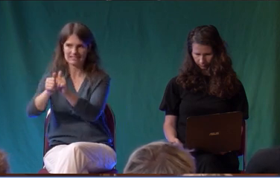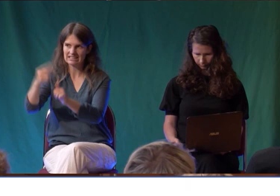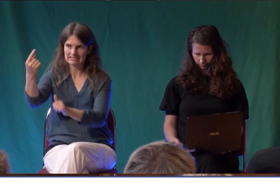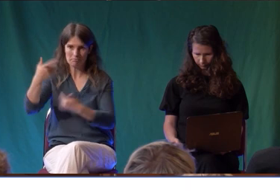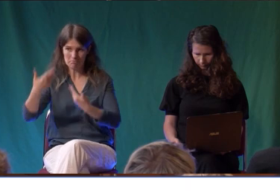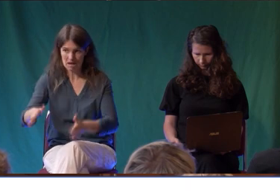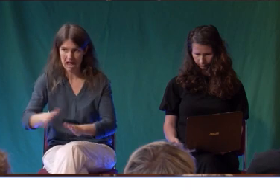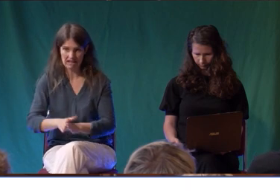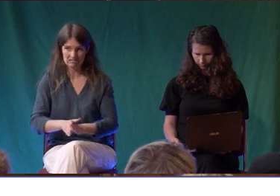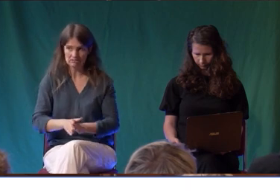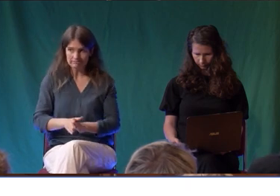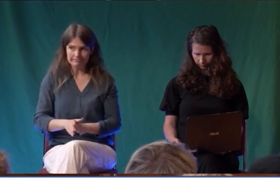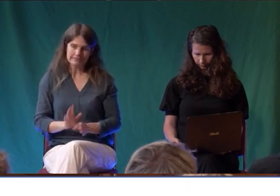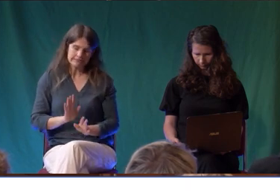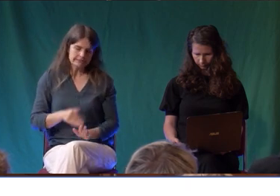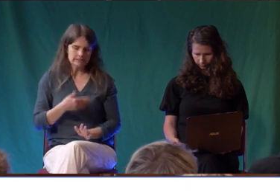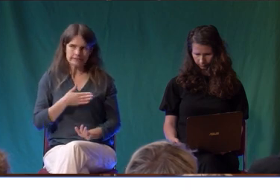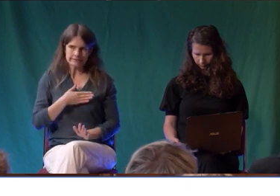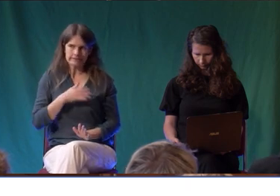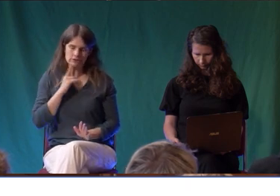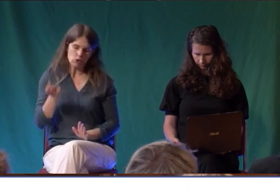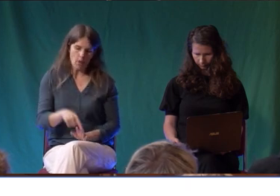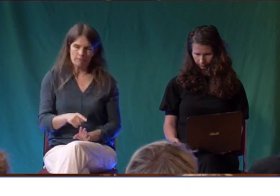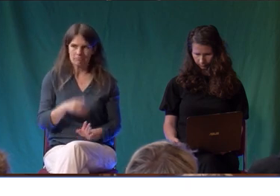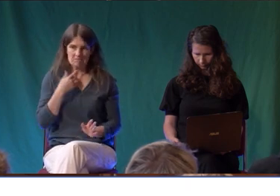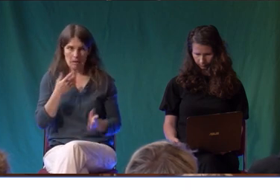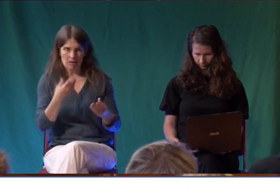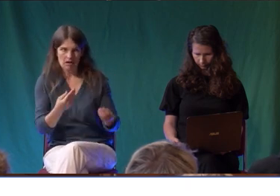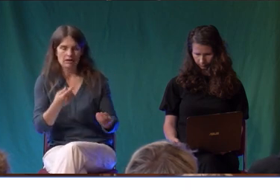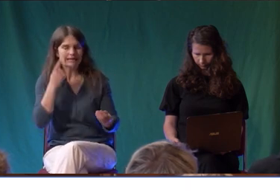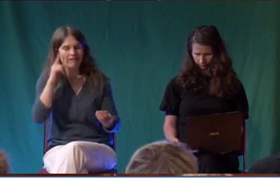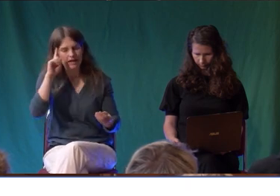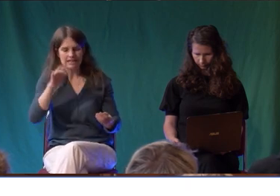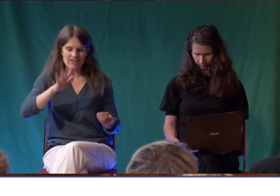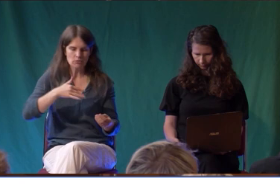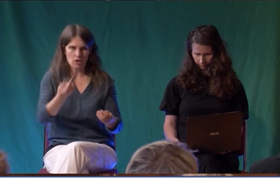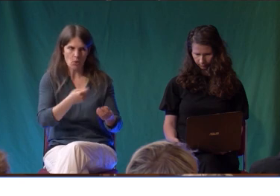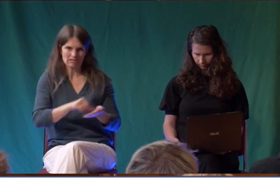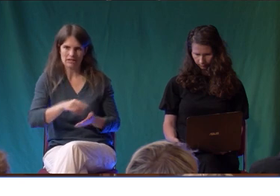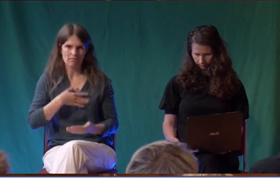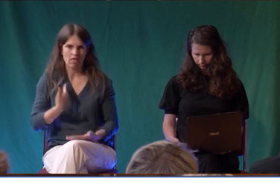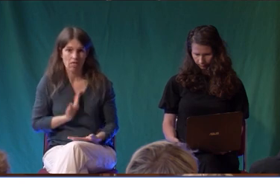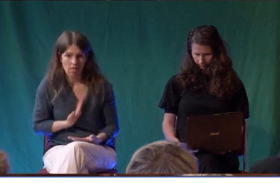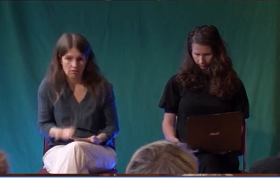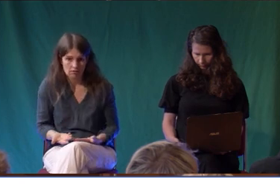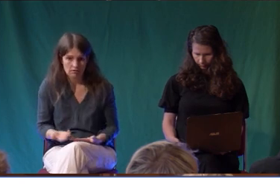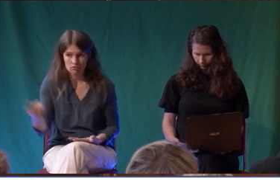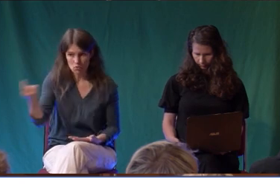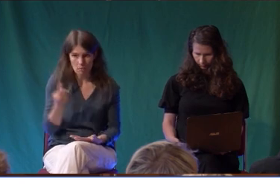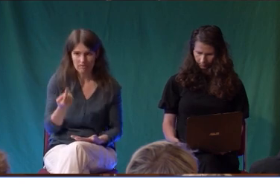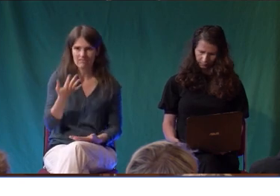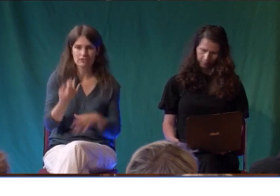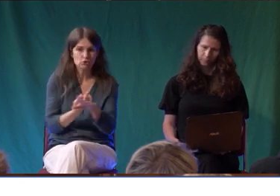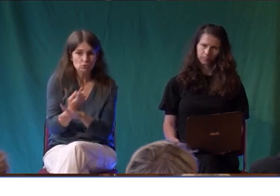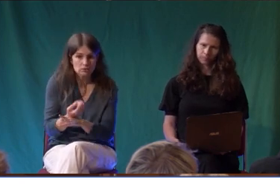finden weil wie will man Arbeitskräfte anwerben wenn man noch nichts schriftlich hat wie viel Stunden sind bewilligt wie lange dauert die